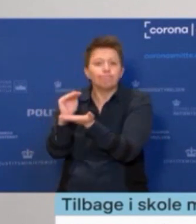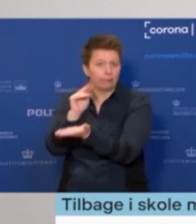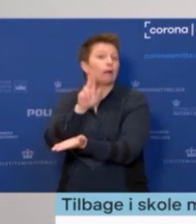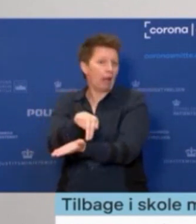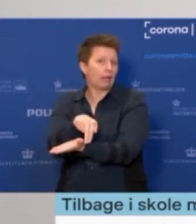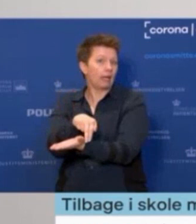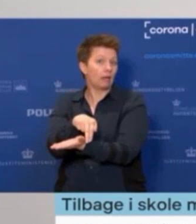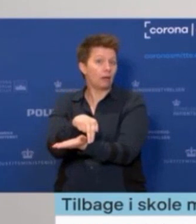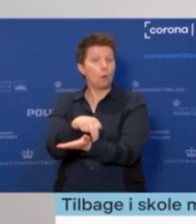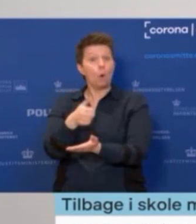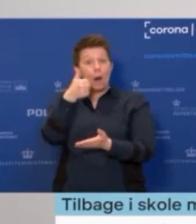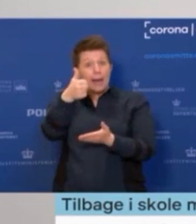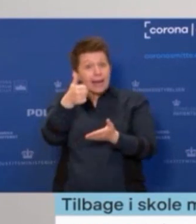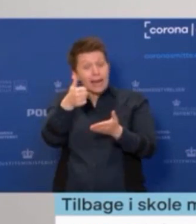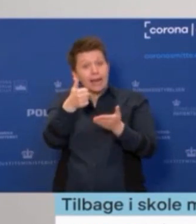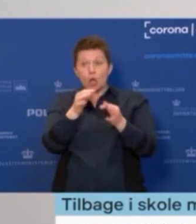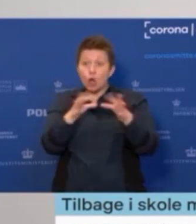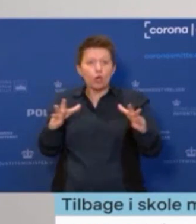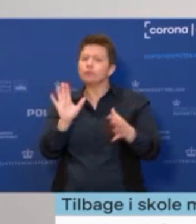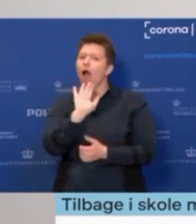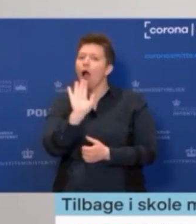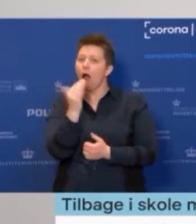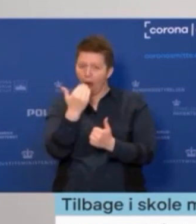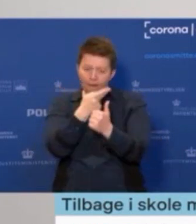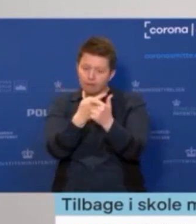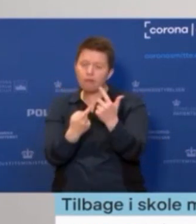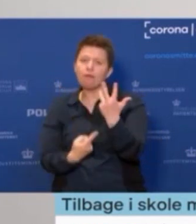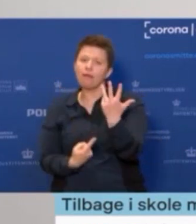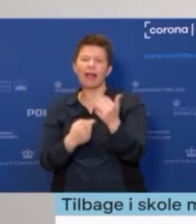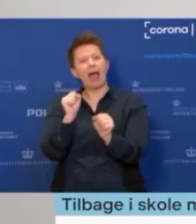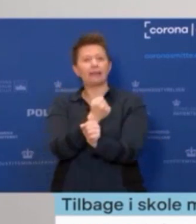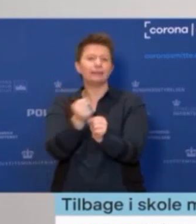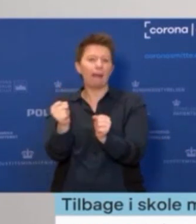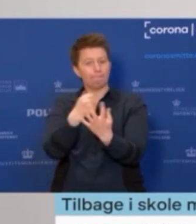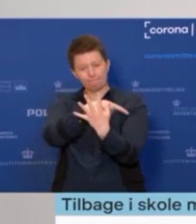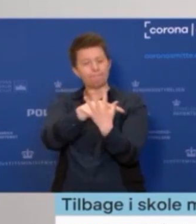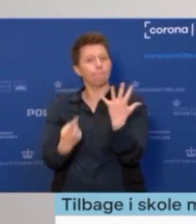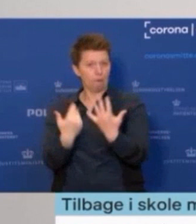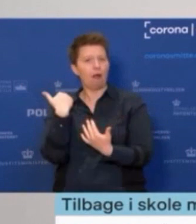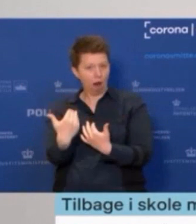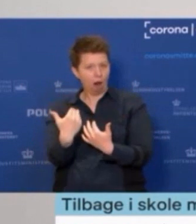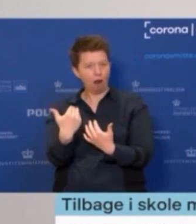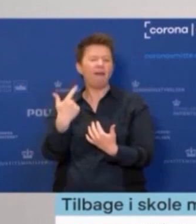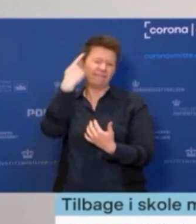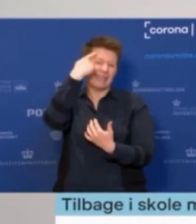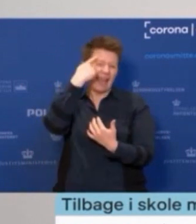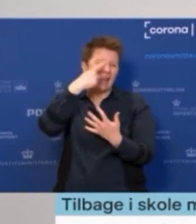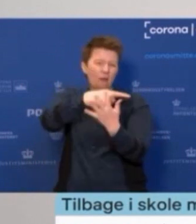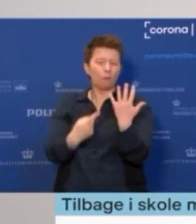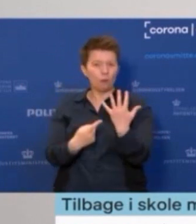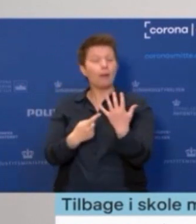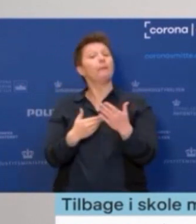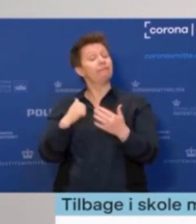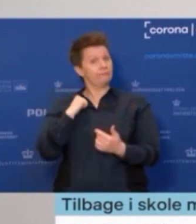Vi skal sætte alle de redskaber, vi har, alle de kendte redskaber, vi har, dem skal vi sætte i spil. Og vi er altså nødt til at hjælpe hinanden med at gøre det. Og der er